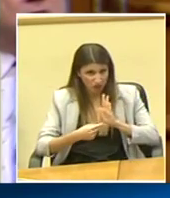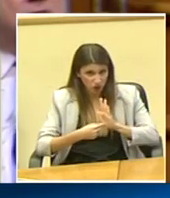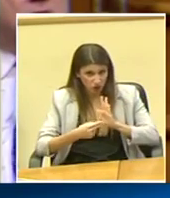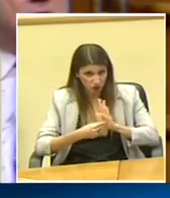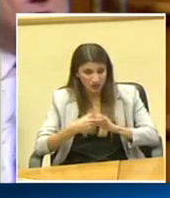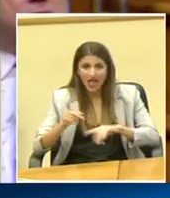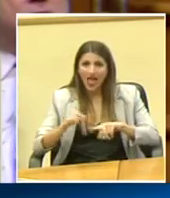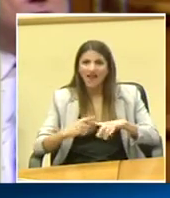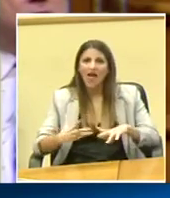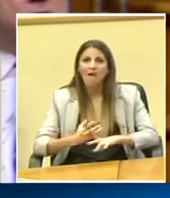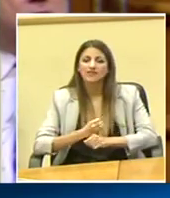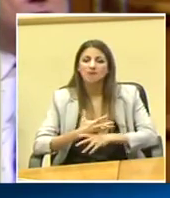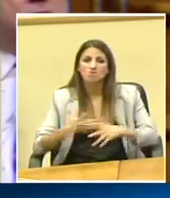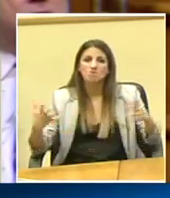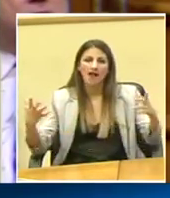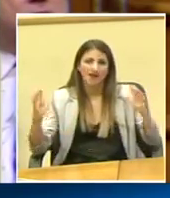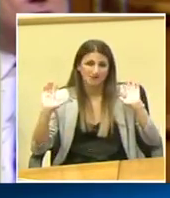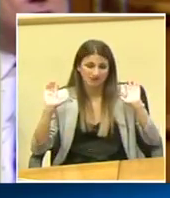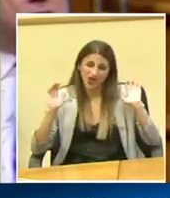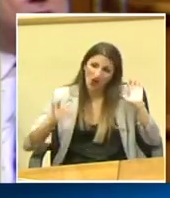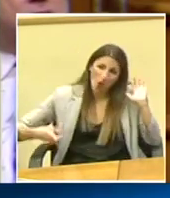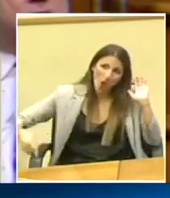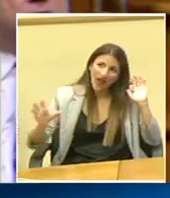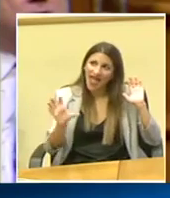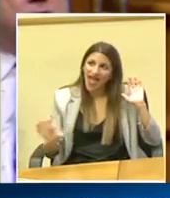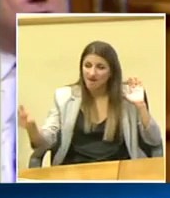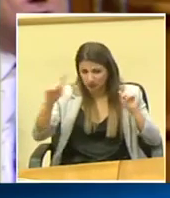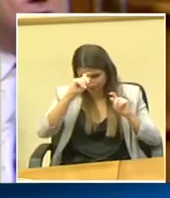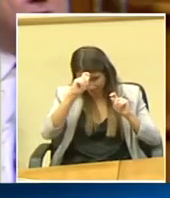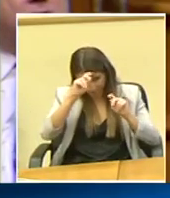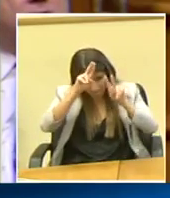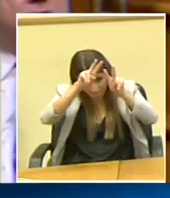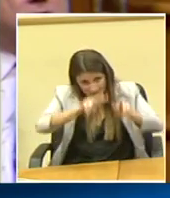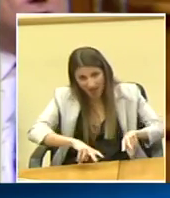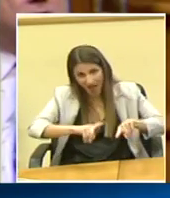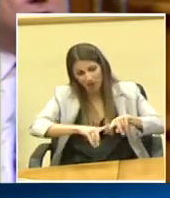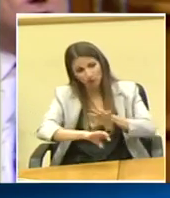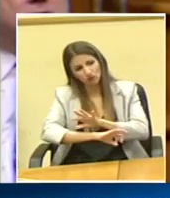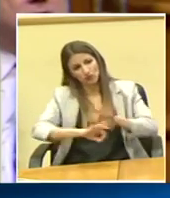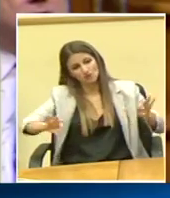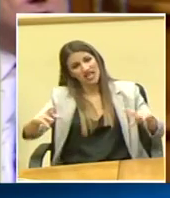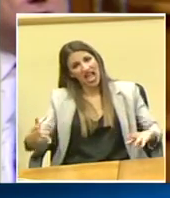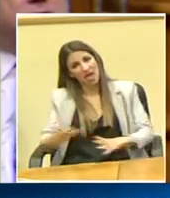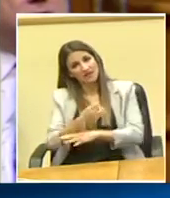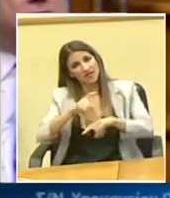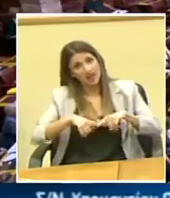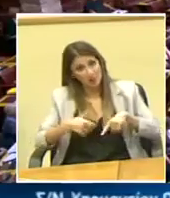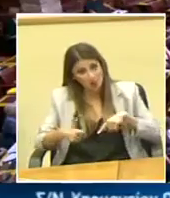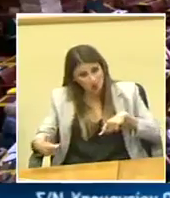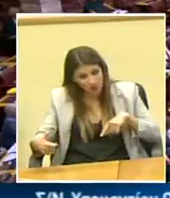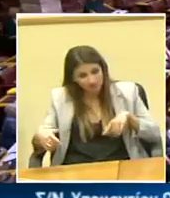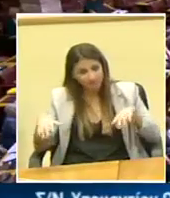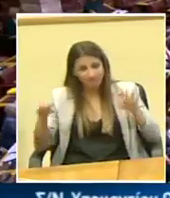Ελλάδας αναγνωρίζεται σήμερα σε όλη την Ευρώπη ότι δεν αποτελεί μονάχα επιτυχία της Ελλάδας,